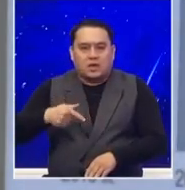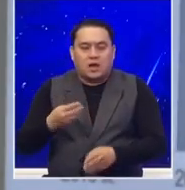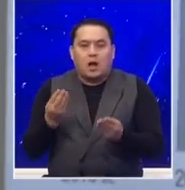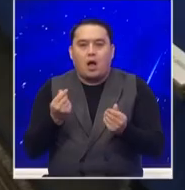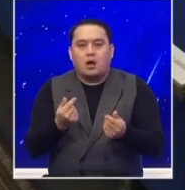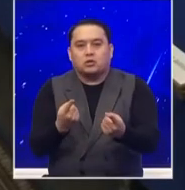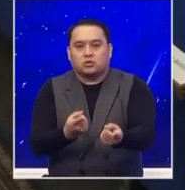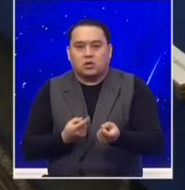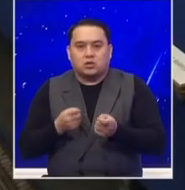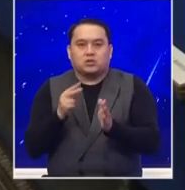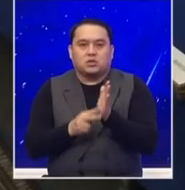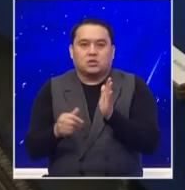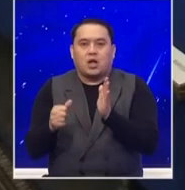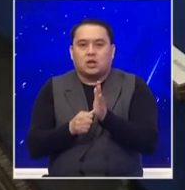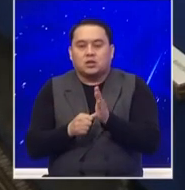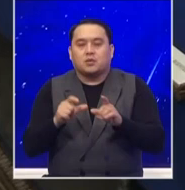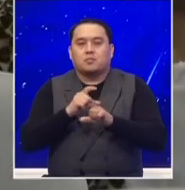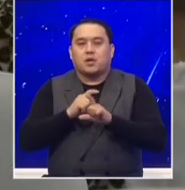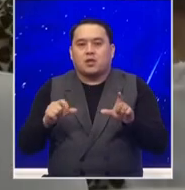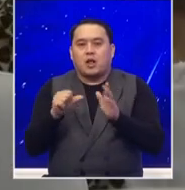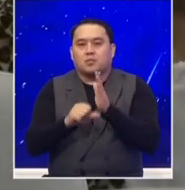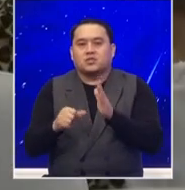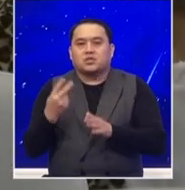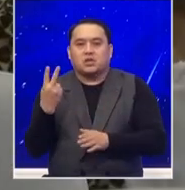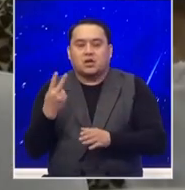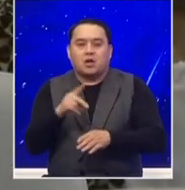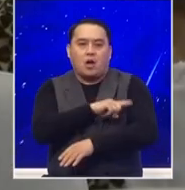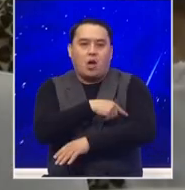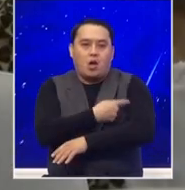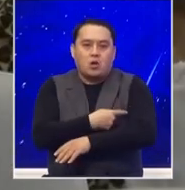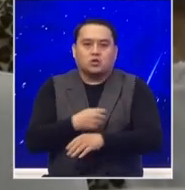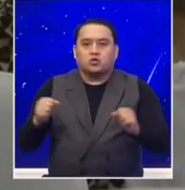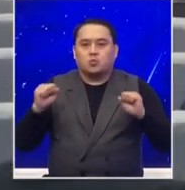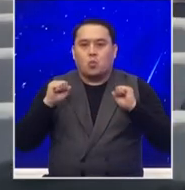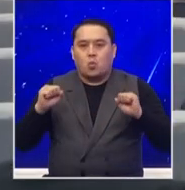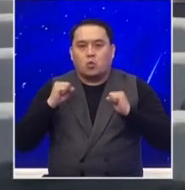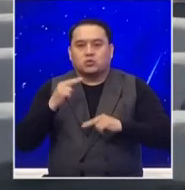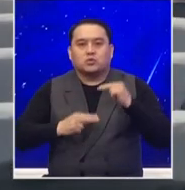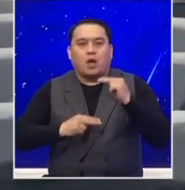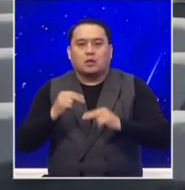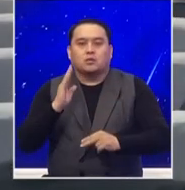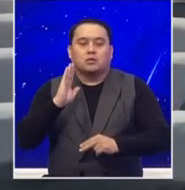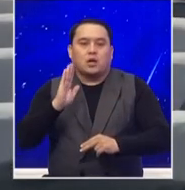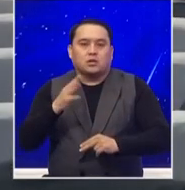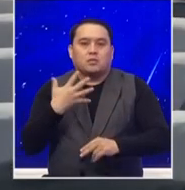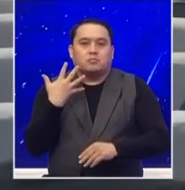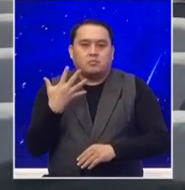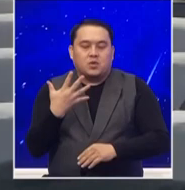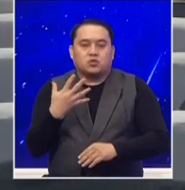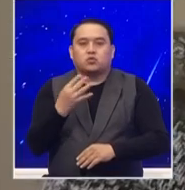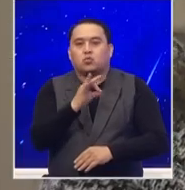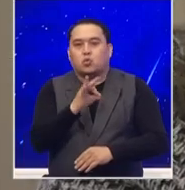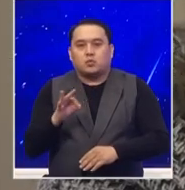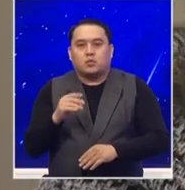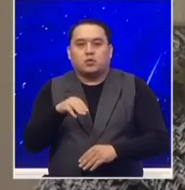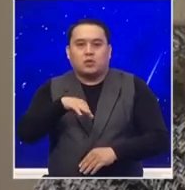қаржы тартылып, 86 мектеп, 62 аурухана, 58 спорт нысаны салынады. Жалпы 5,4